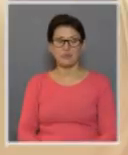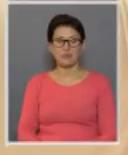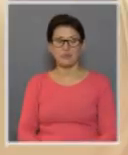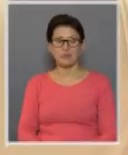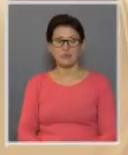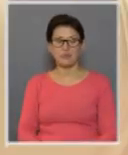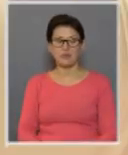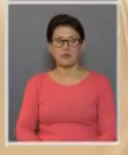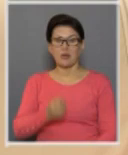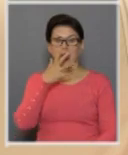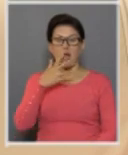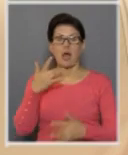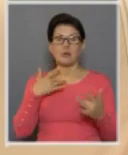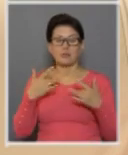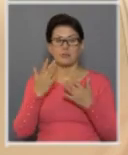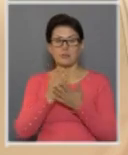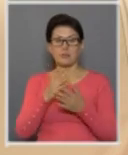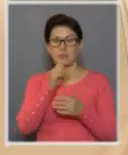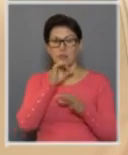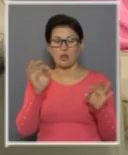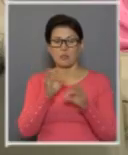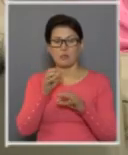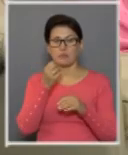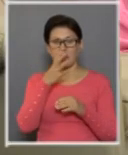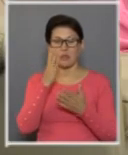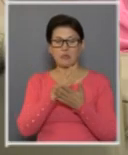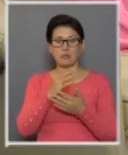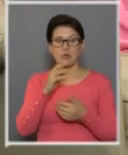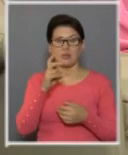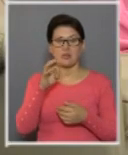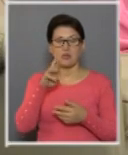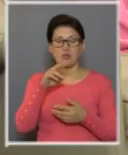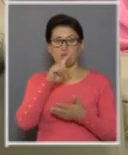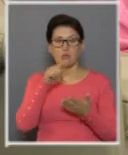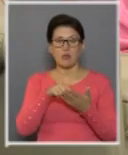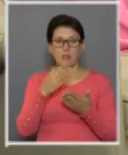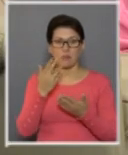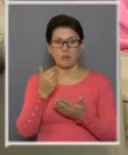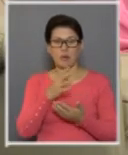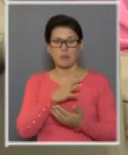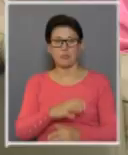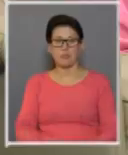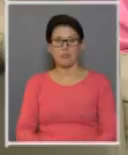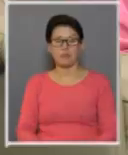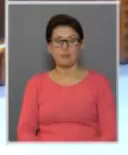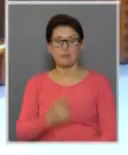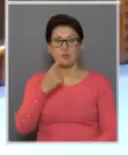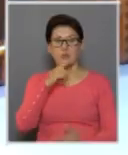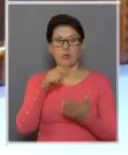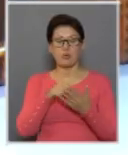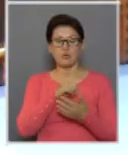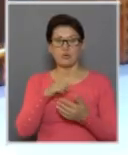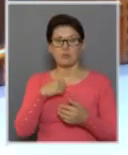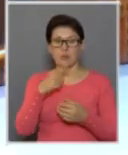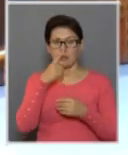сізді жас актриса екеніңізді жақсы білеміз, жас әнші екеніңізді жақсы білеміз. Десе де Настияның қоятын сауалы бар ғой сірә, иә? Иә, бір сауалым бар.